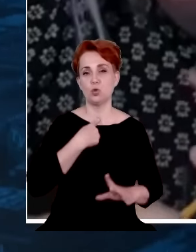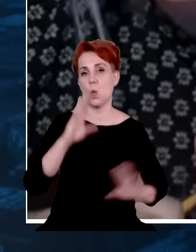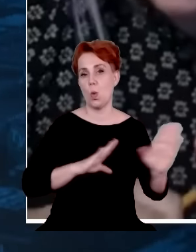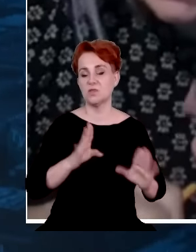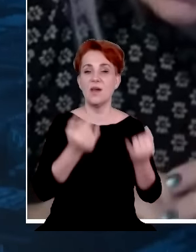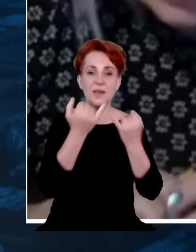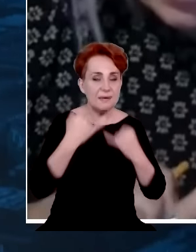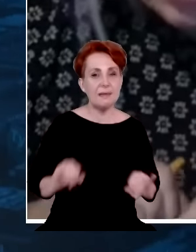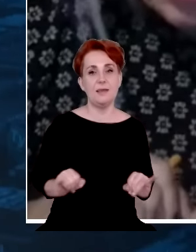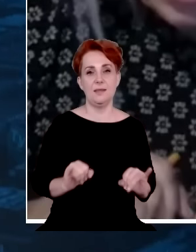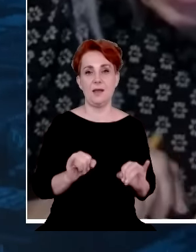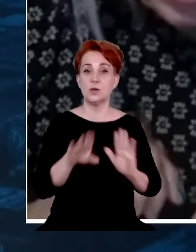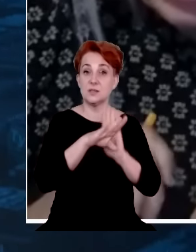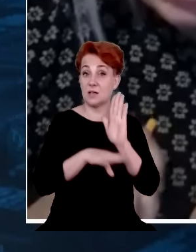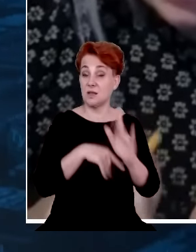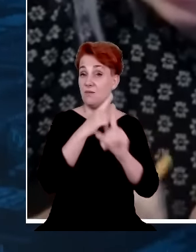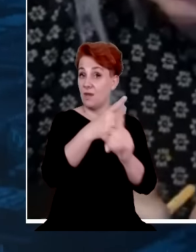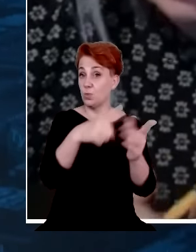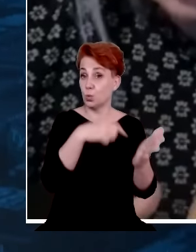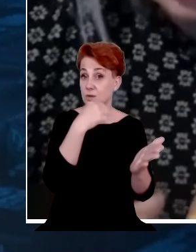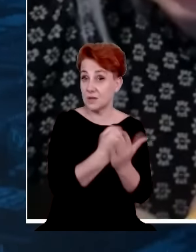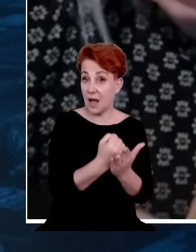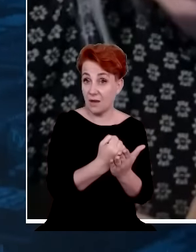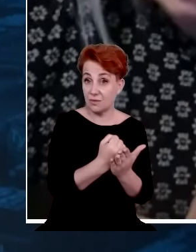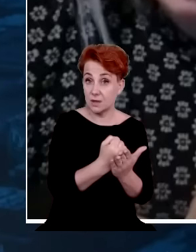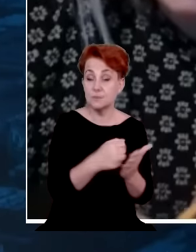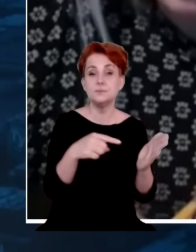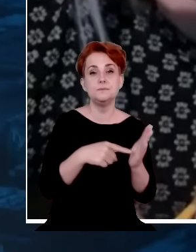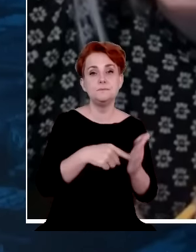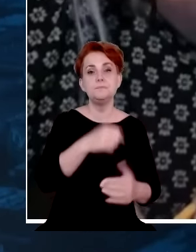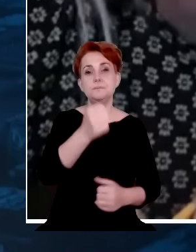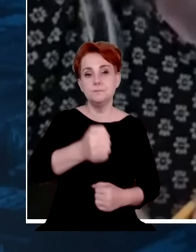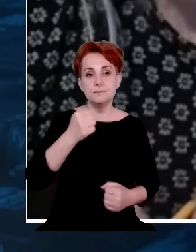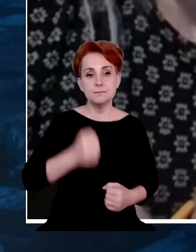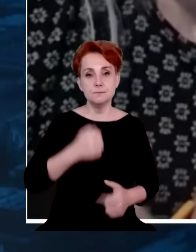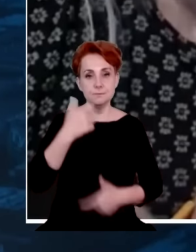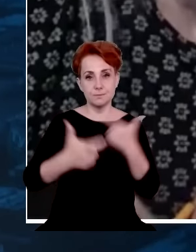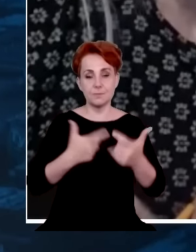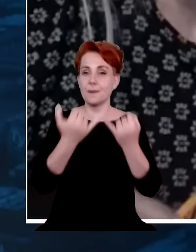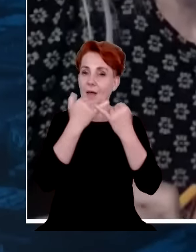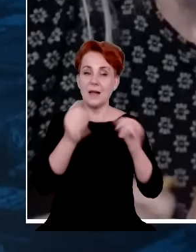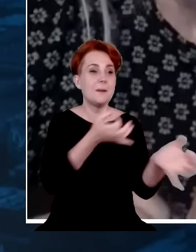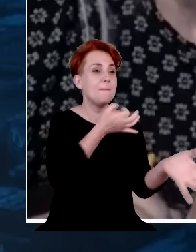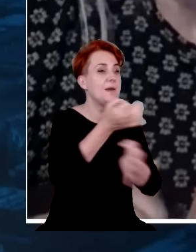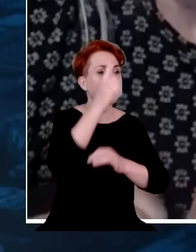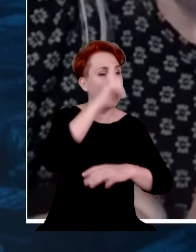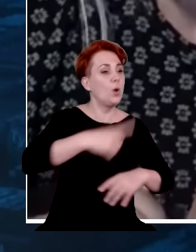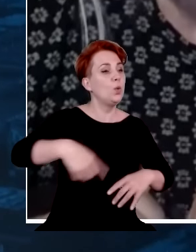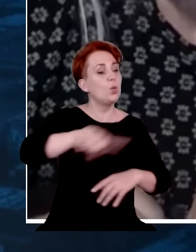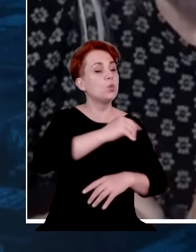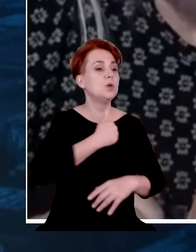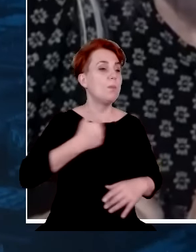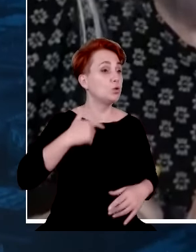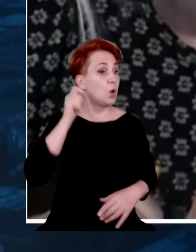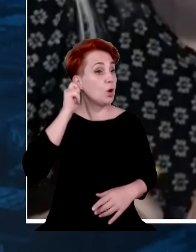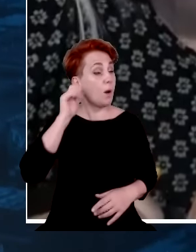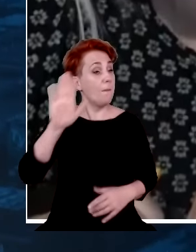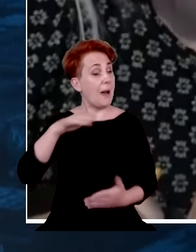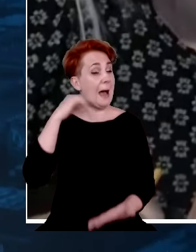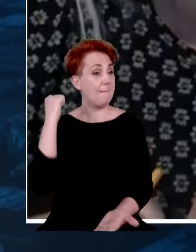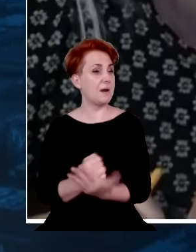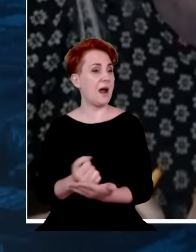zasady które są w ustawie i którzy którymi się posłowie zajmują a co innego jest pytanie ludzi Polaków czy kobieta powinna mieć prawa